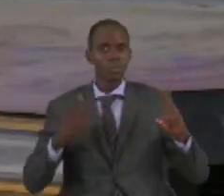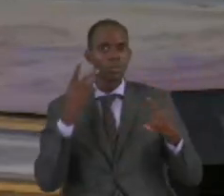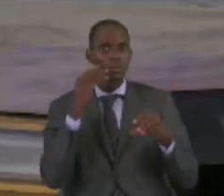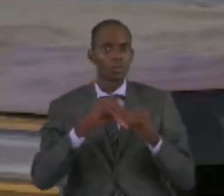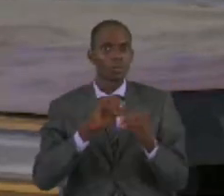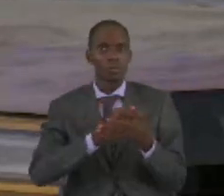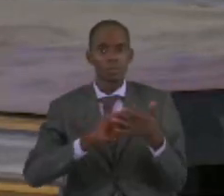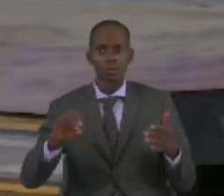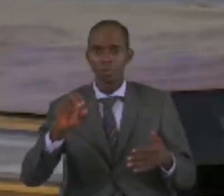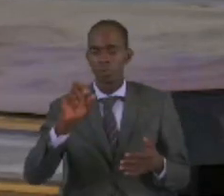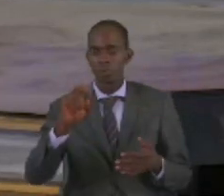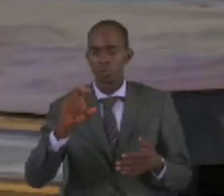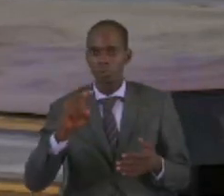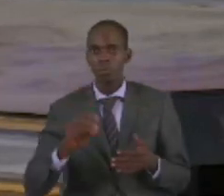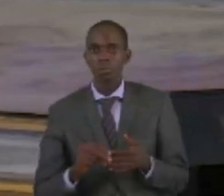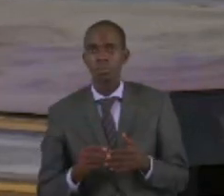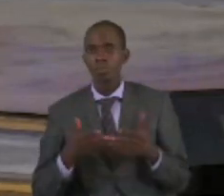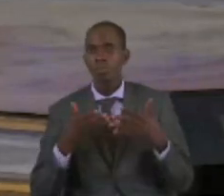Verset 12,